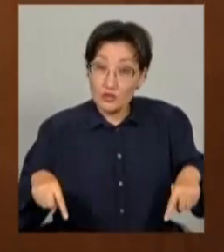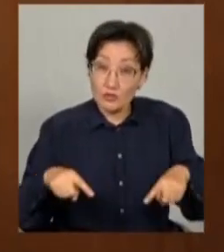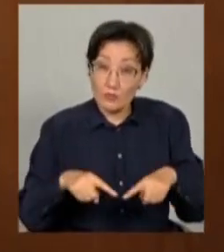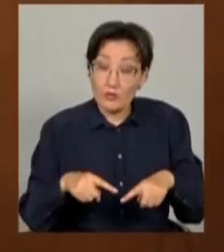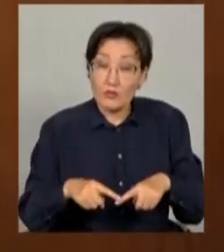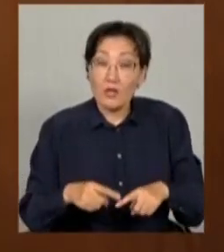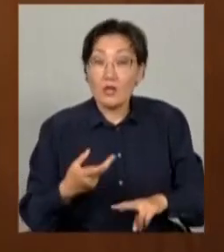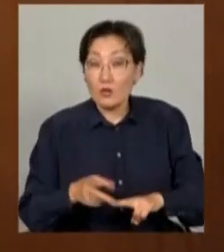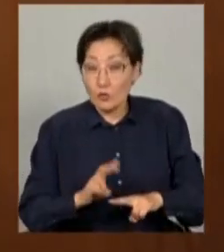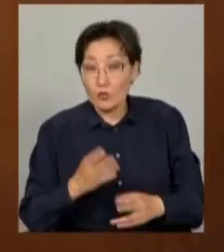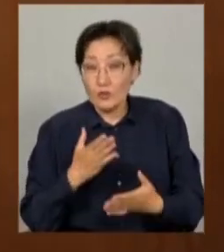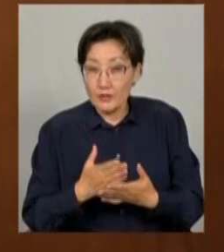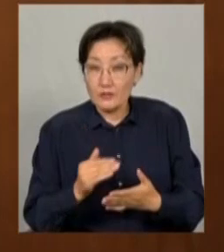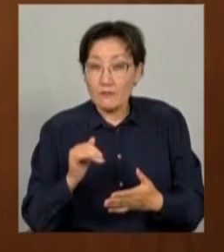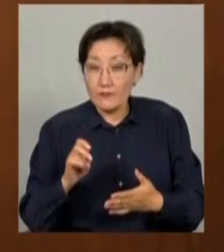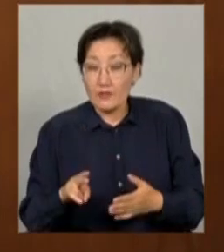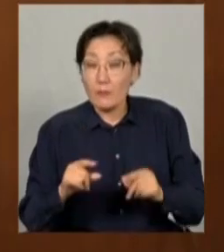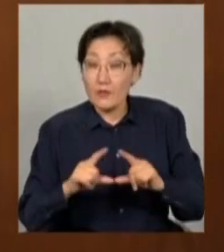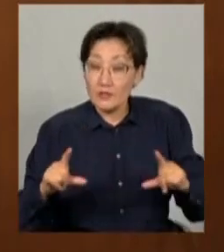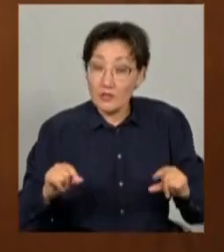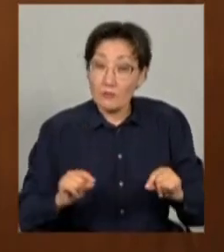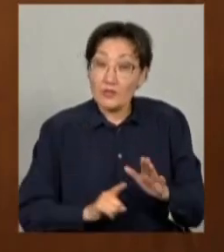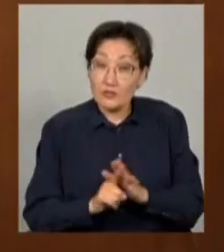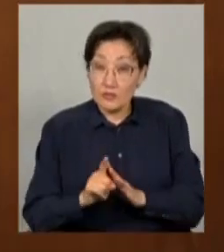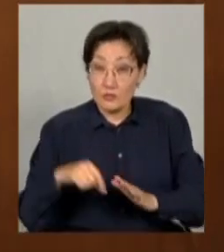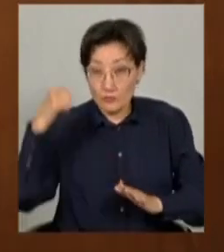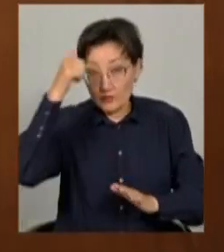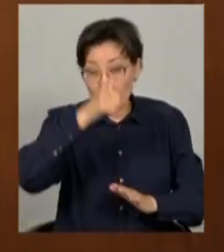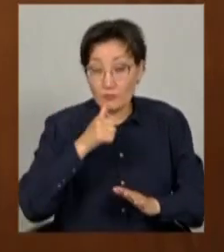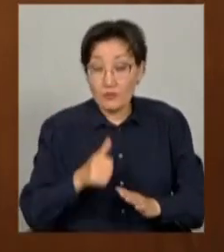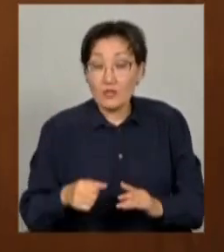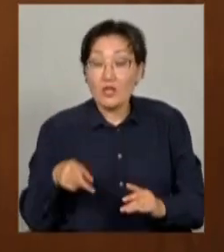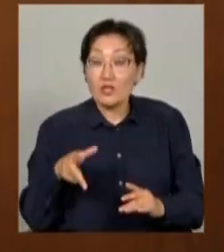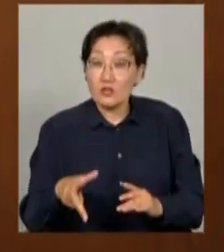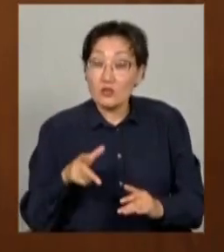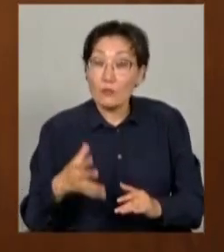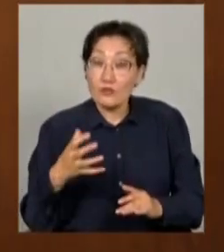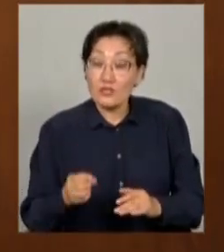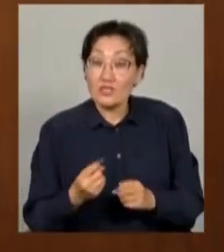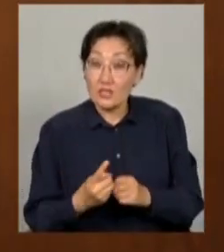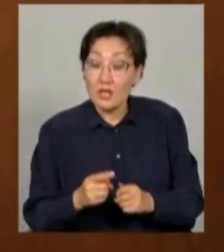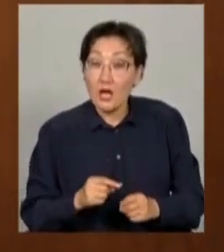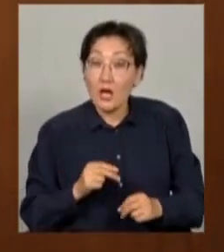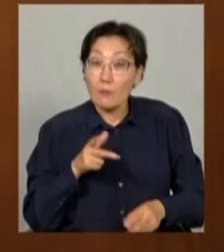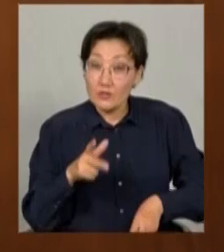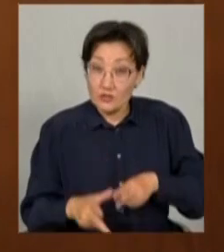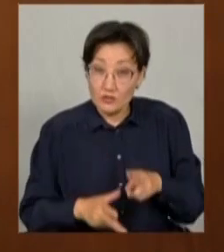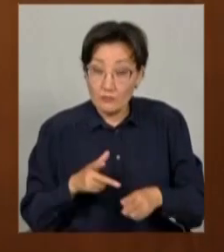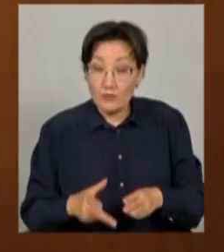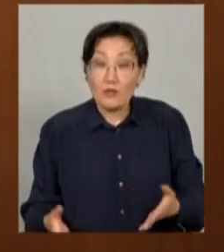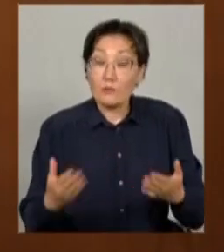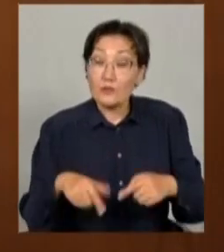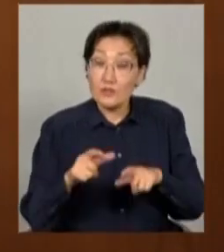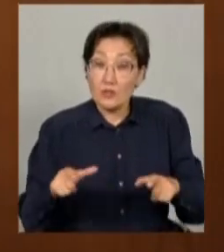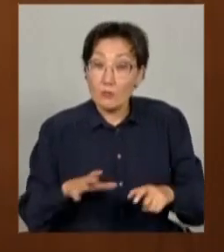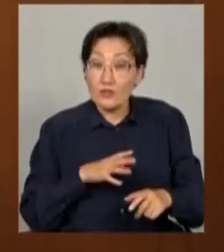признаки финансовых пирамид. Только с начала года в сервис поступило 3511 обращений. Призываем граждан